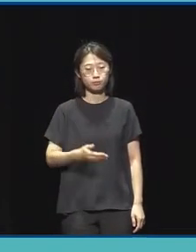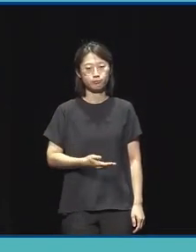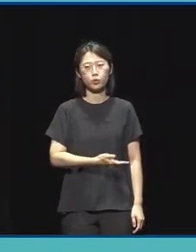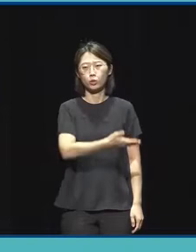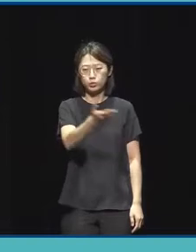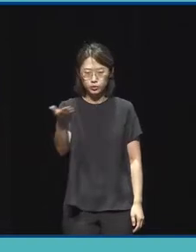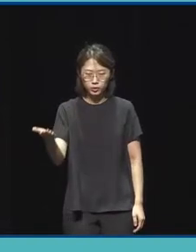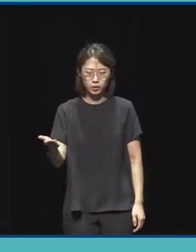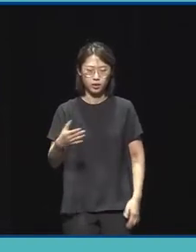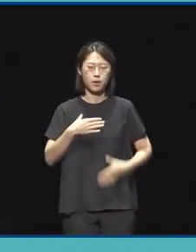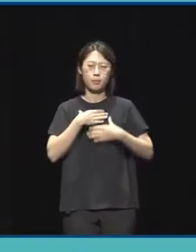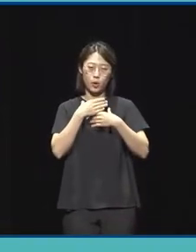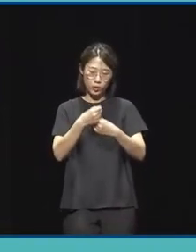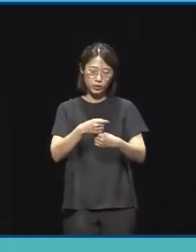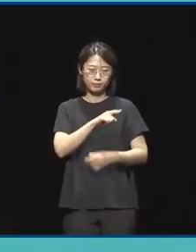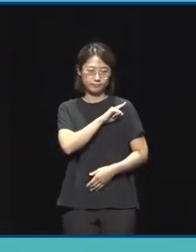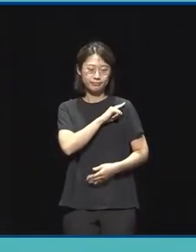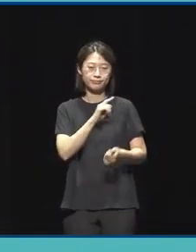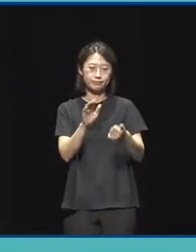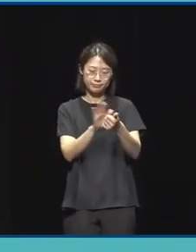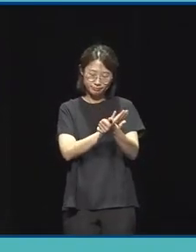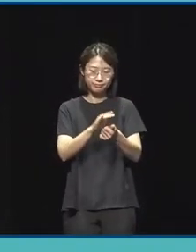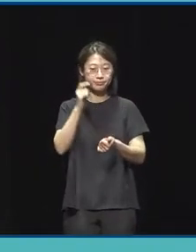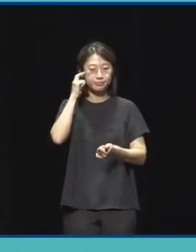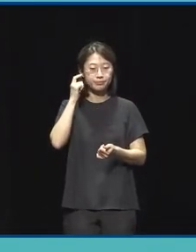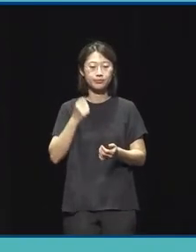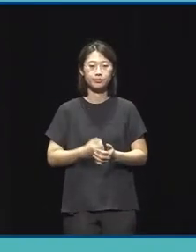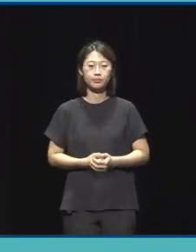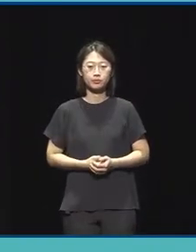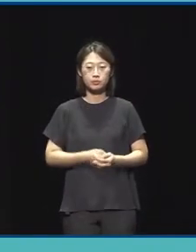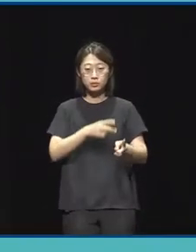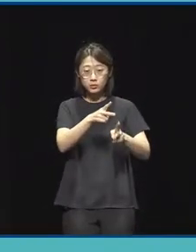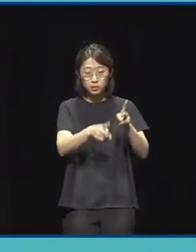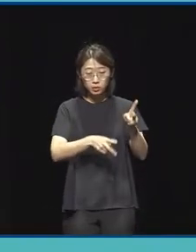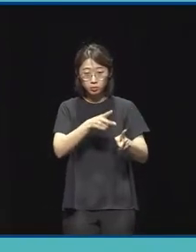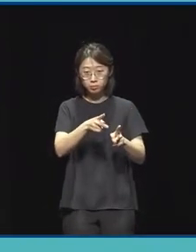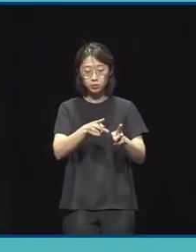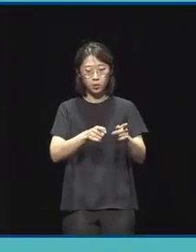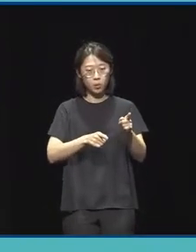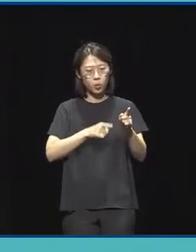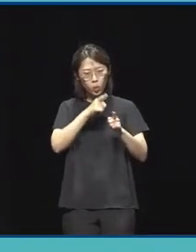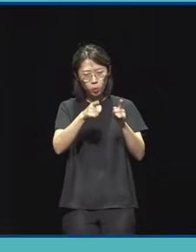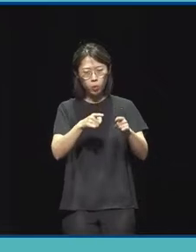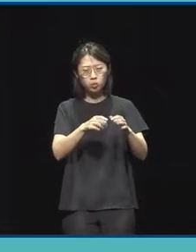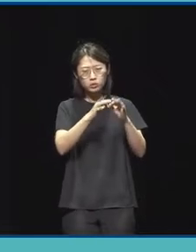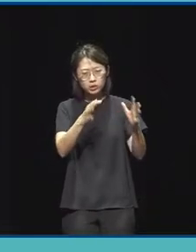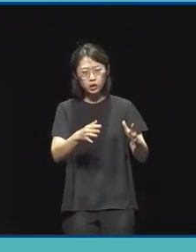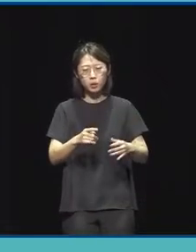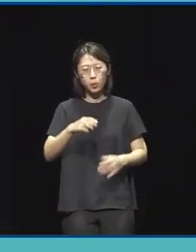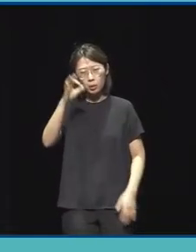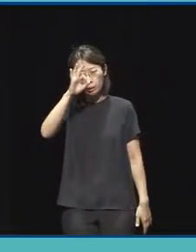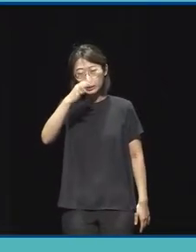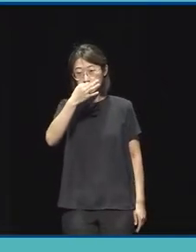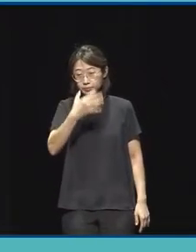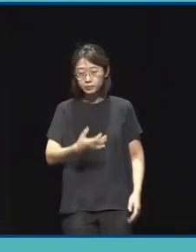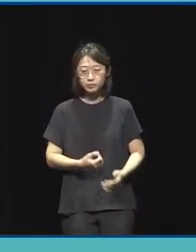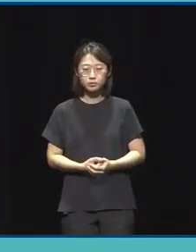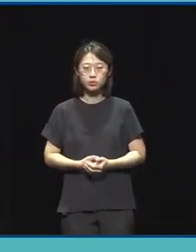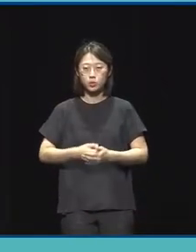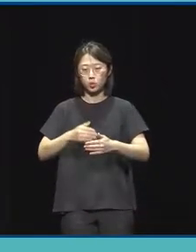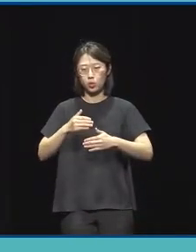편의를 최우선적으로 고려하였습니다 사업마다 다른 공모식이 찾기 힘든 가정지원